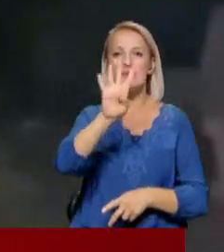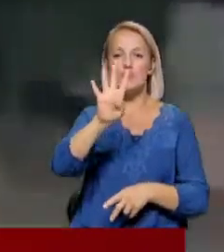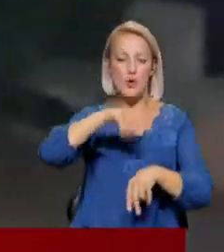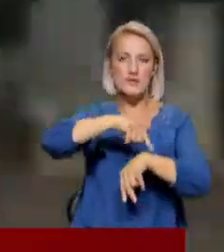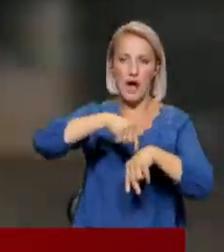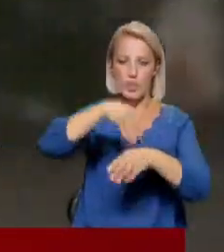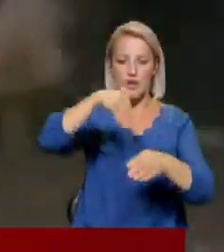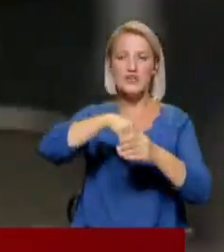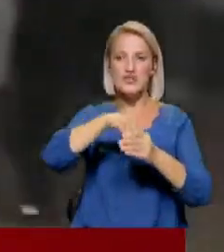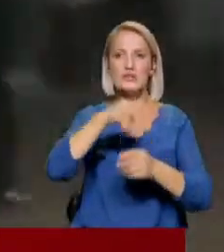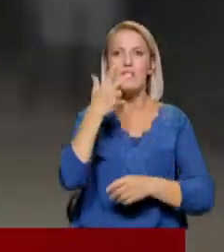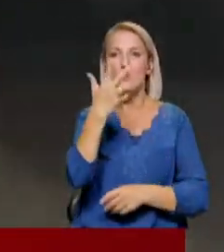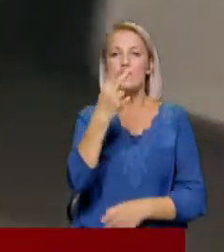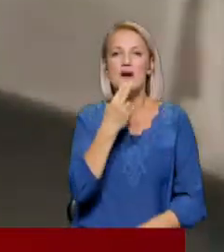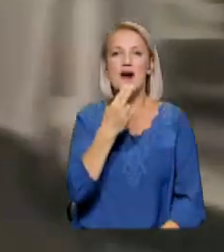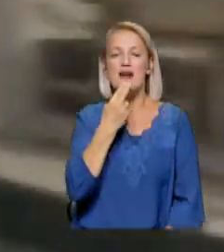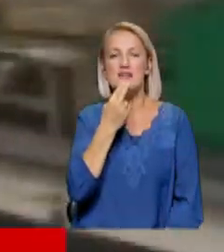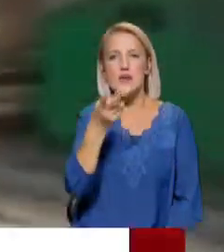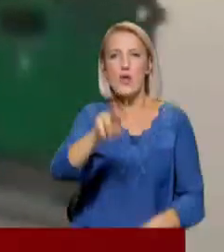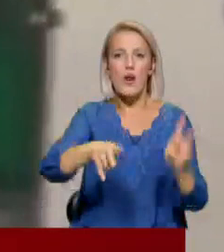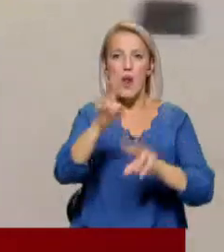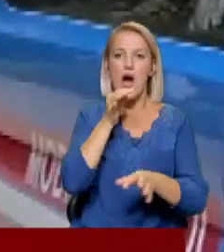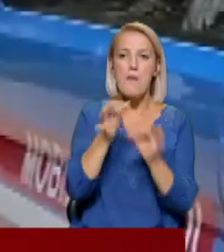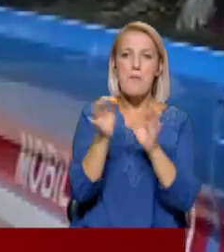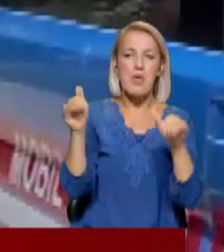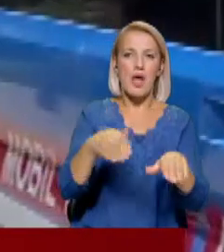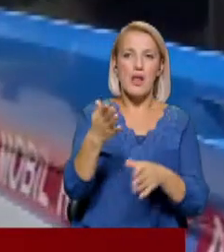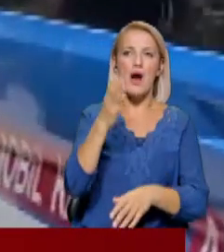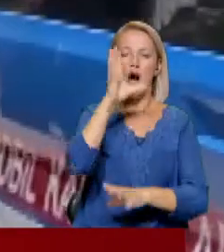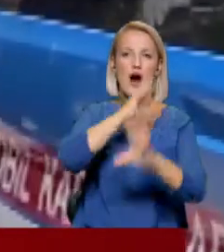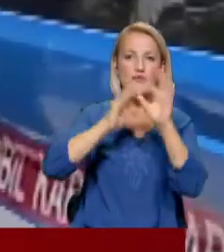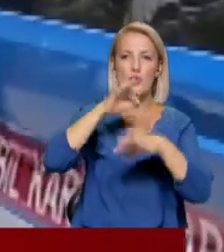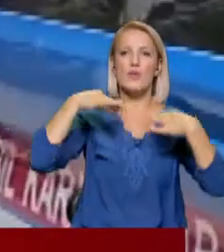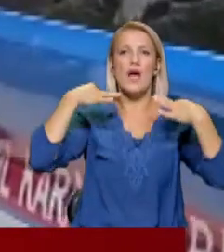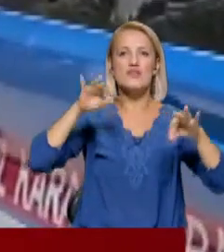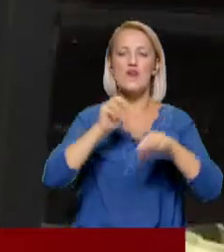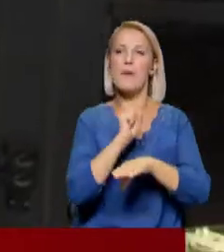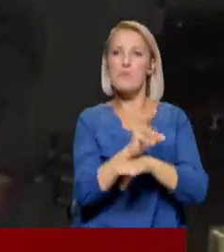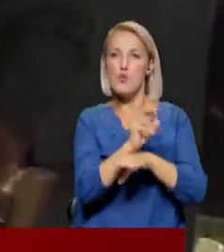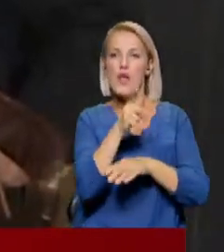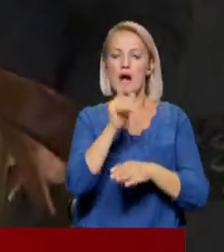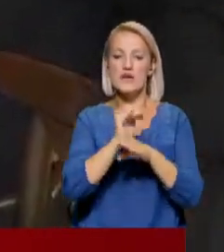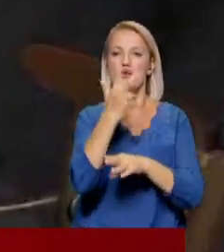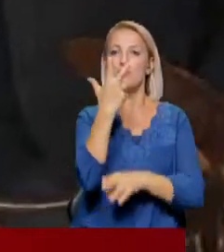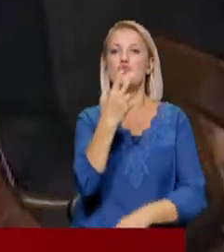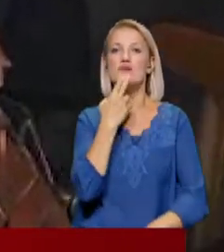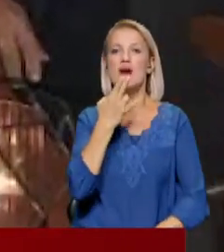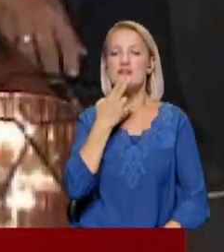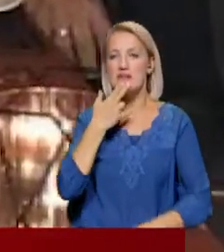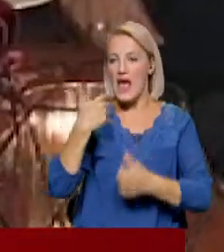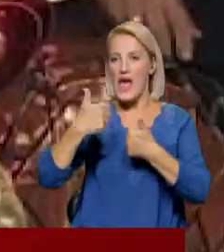haber ajanslarına 3 kadın cinayeti haberi daha ulaştı. Afyon, Eskişehir ve Muğla'da yaşayan 3 kadın